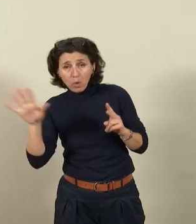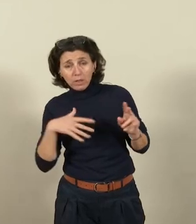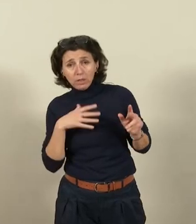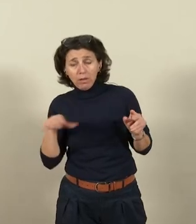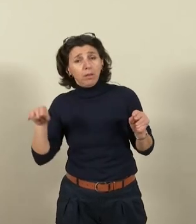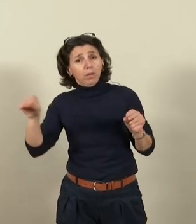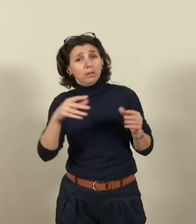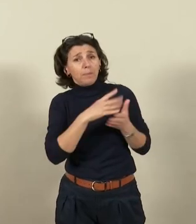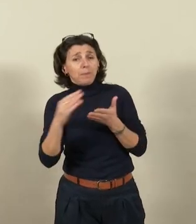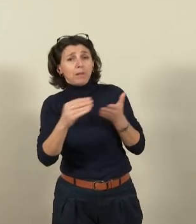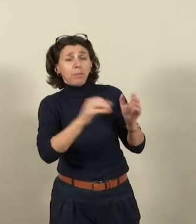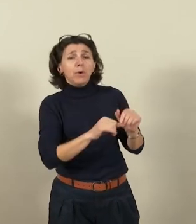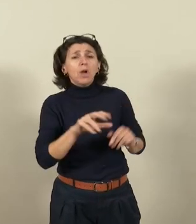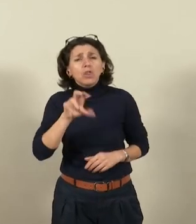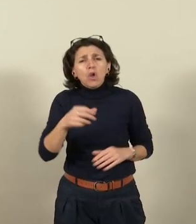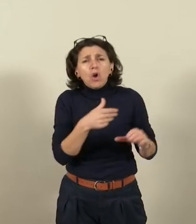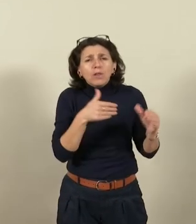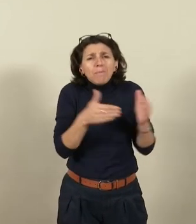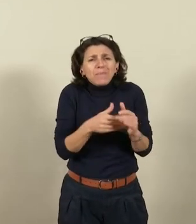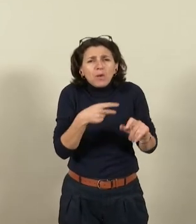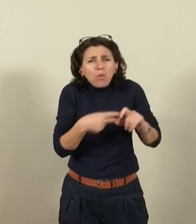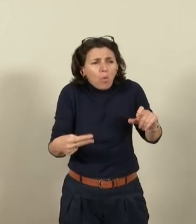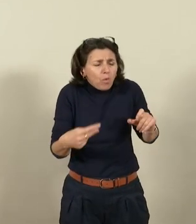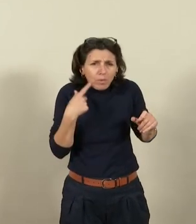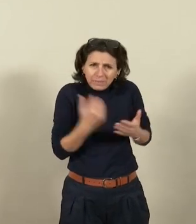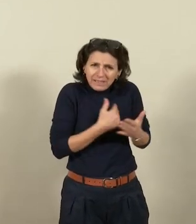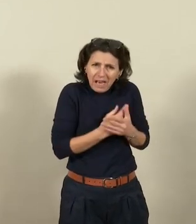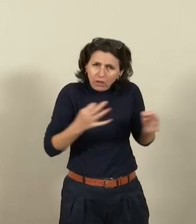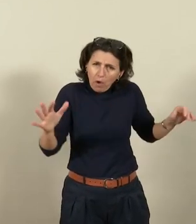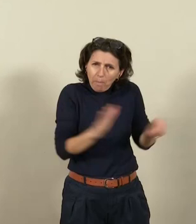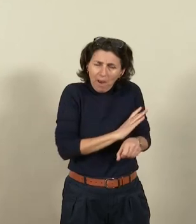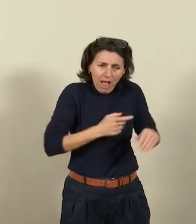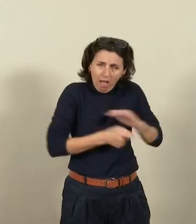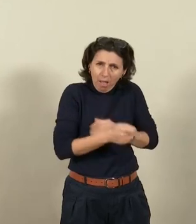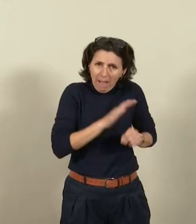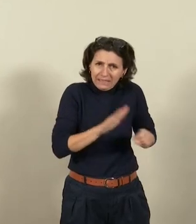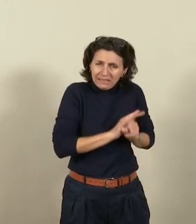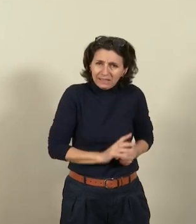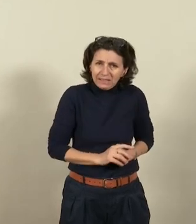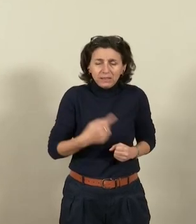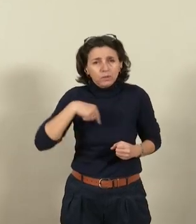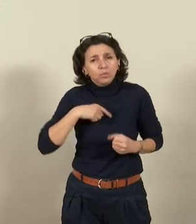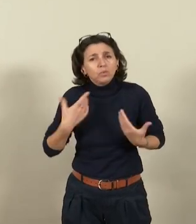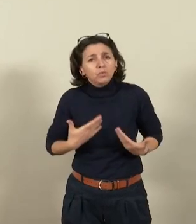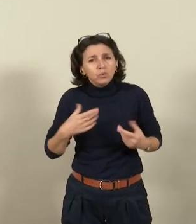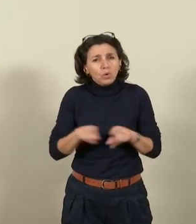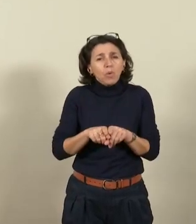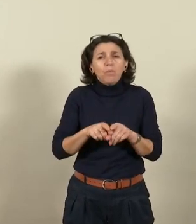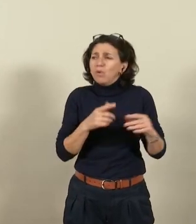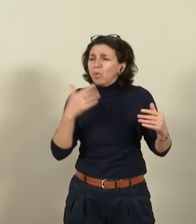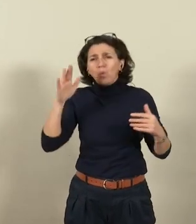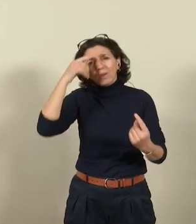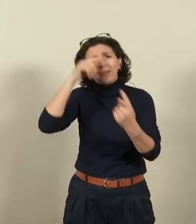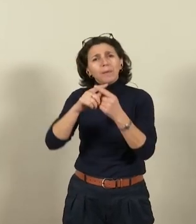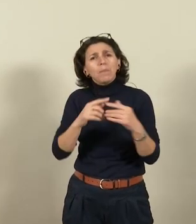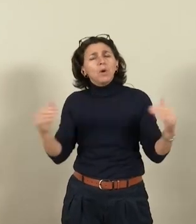€ c'est même pas un temps plein pour pour un club moi je ce qu'il faut faire c'est que je pense qu'aujourd'hui au même titre qu'on a fait ça sur les correspondants jeunesse